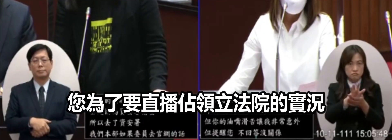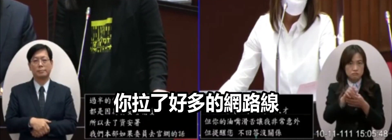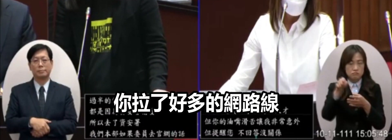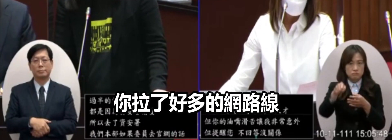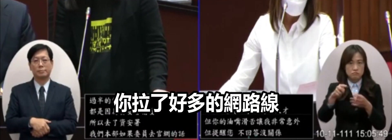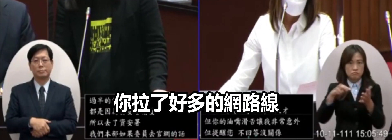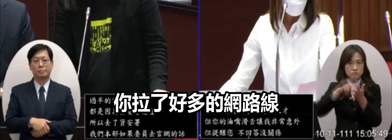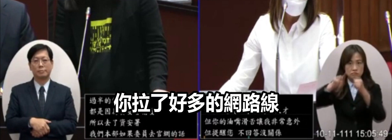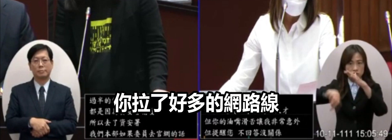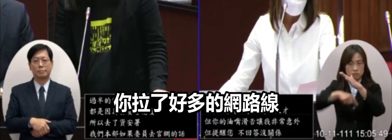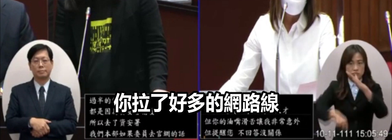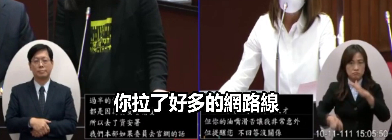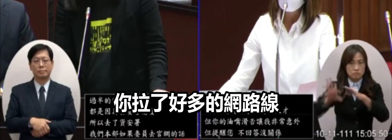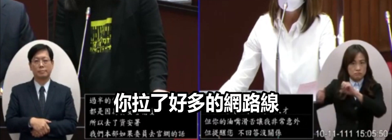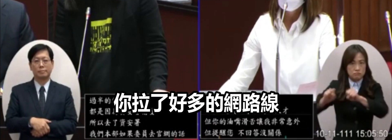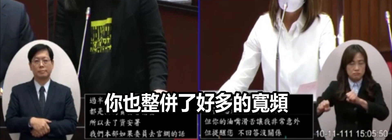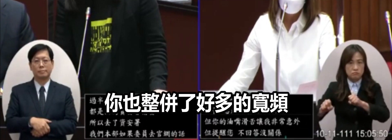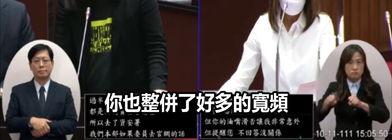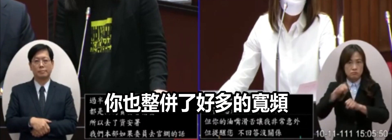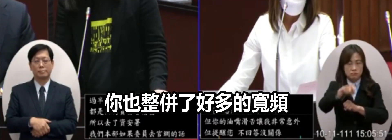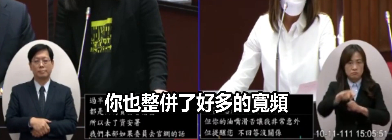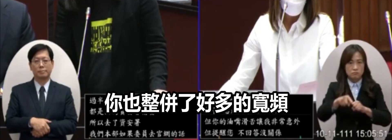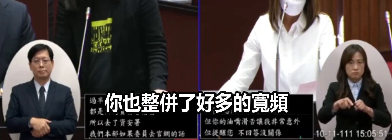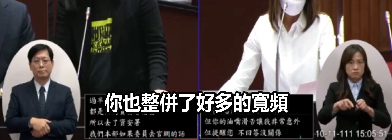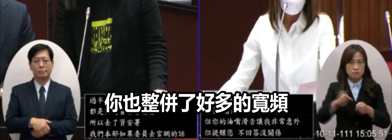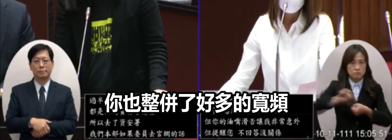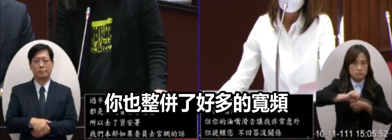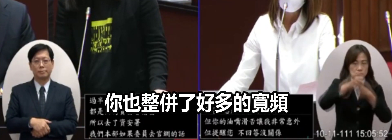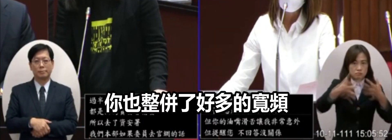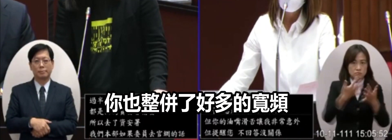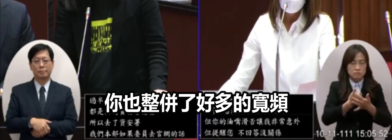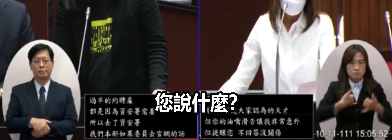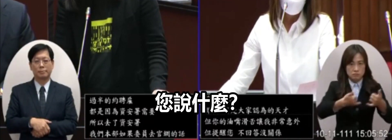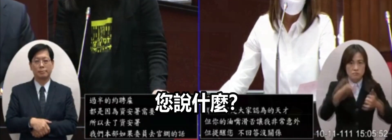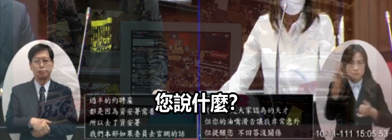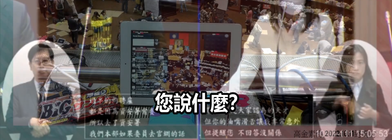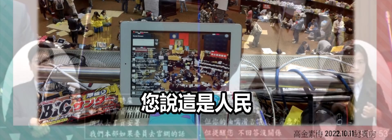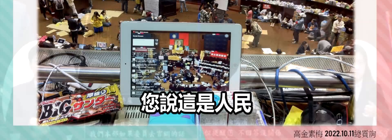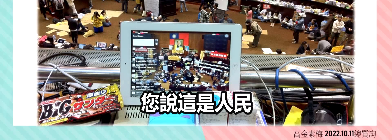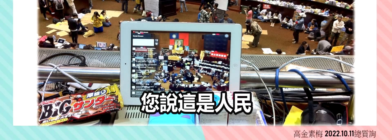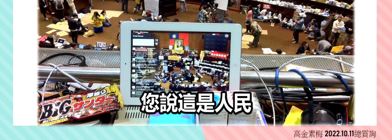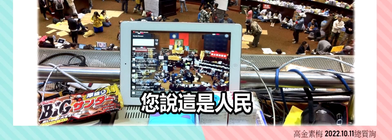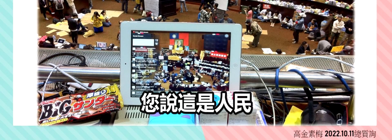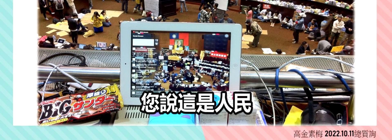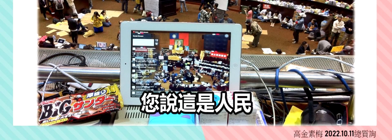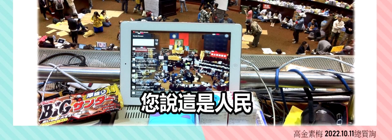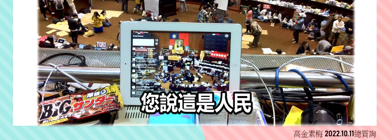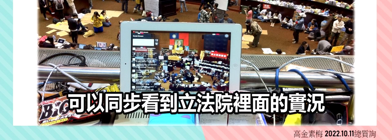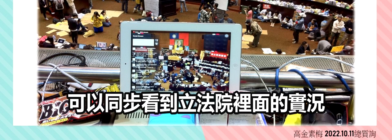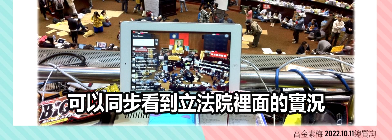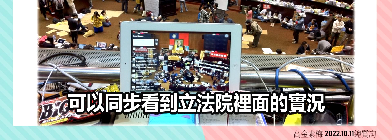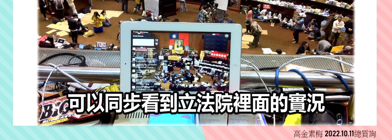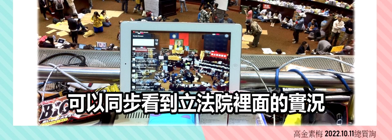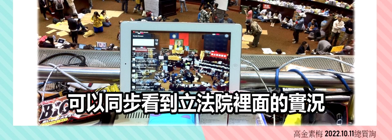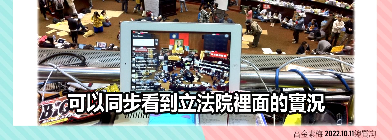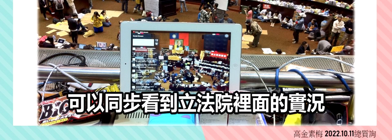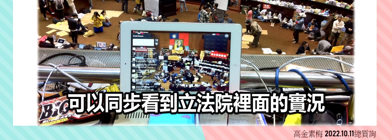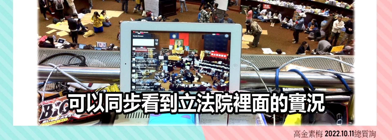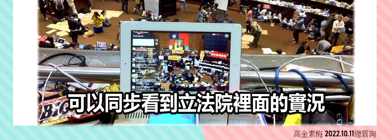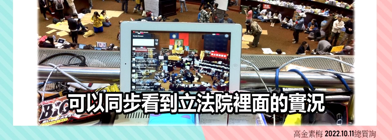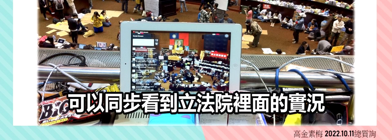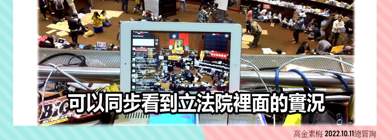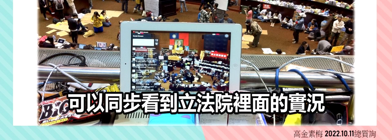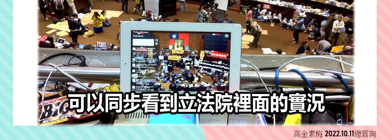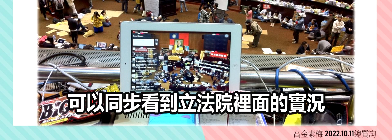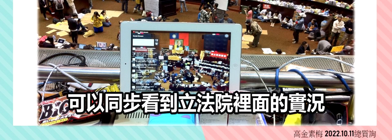况，你拉了好多的网路线，你也整并了好多的宽频。您说什么？您说这是人民可以同步看到